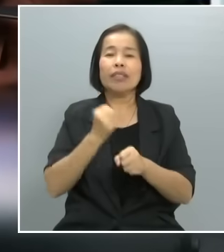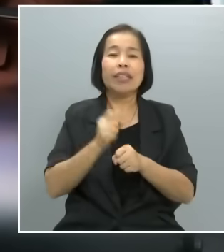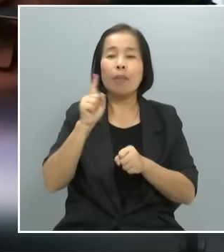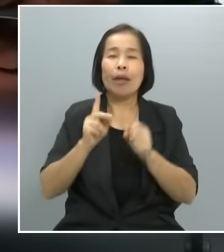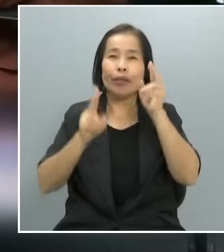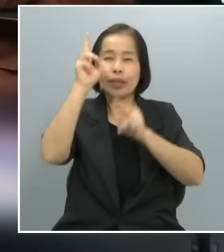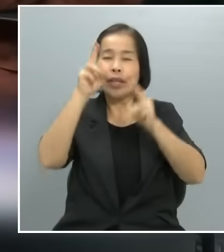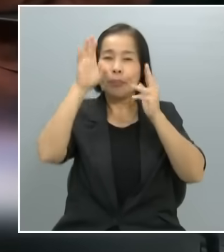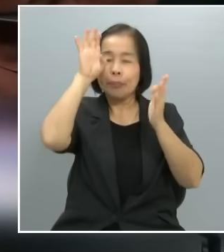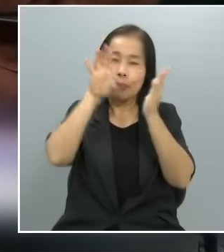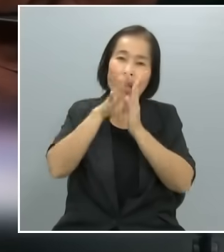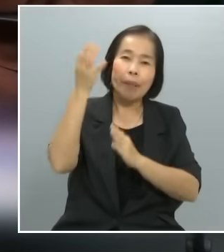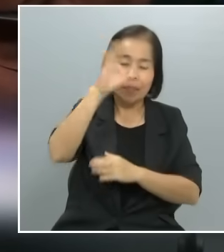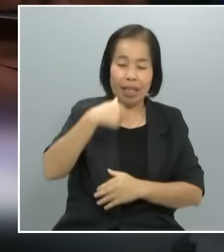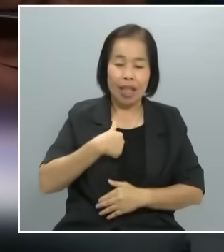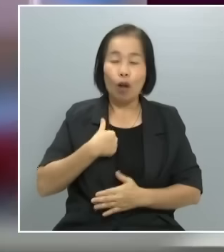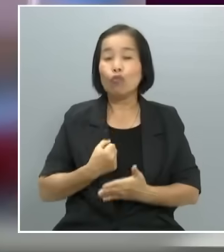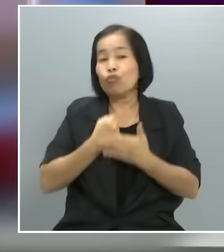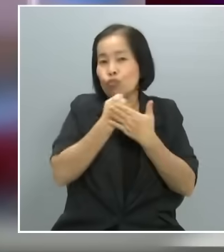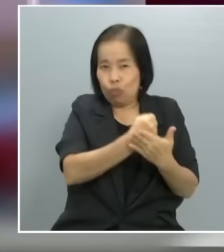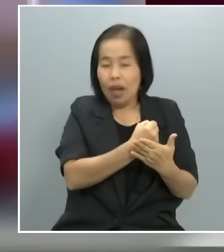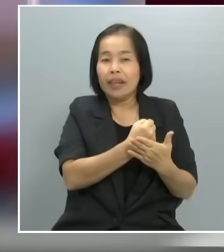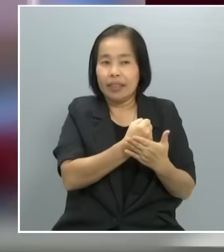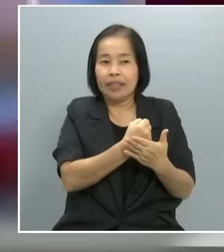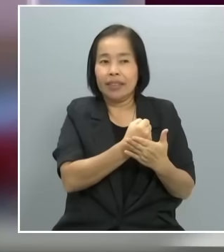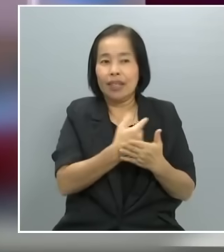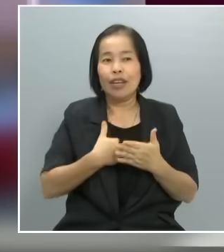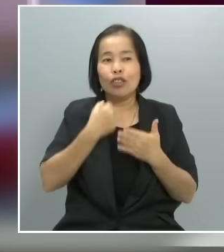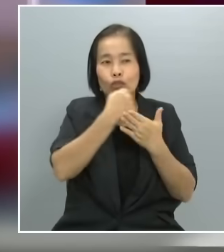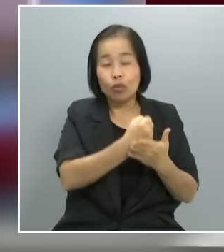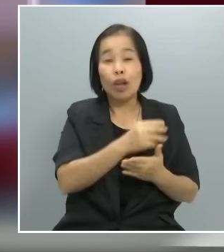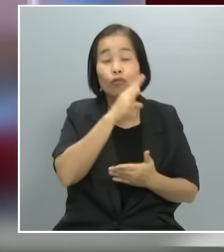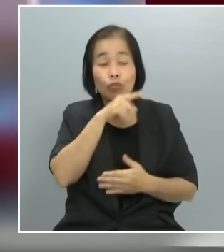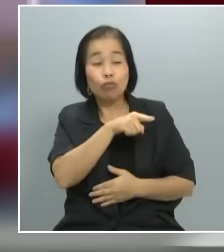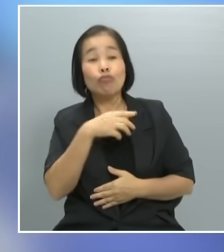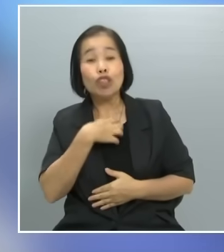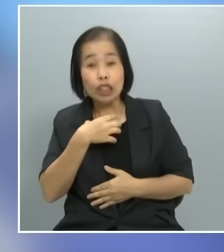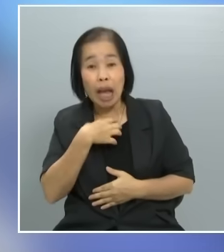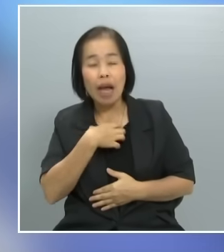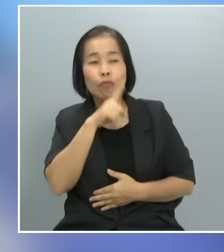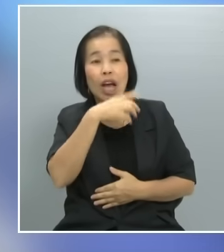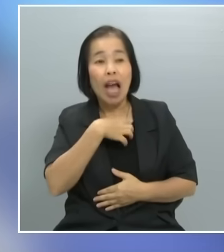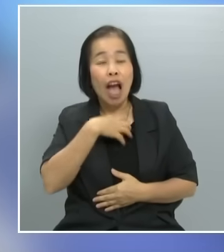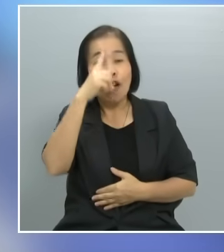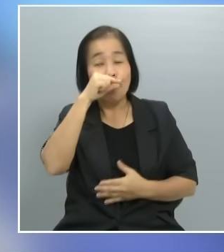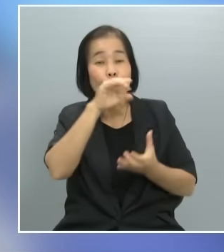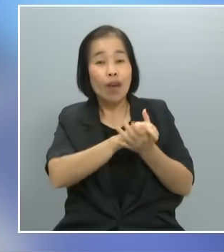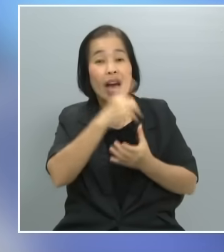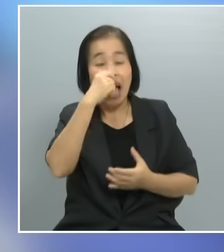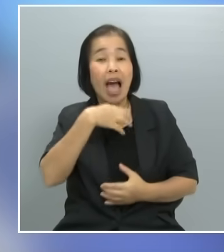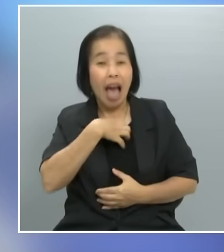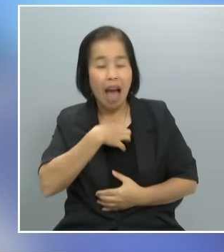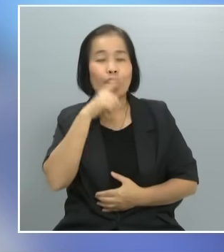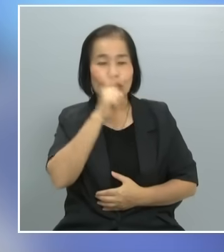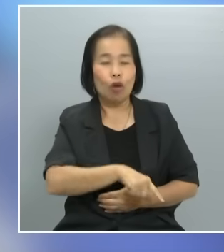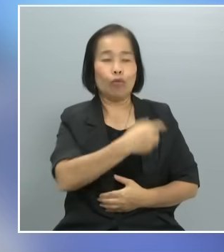เขาเรียกว่าเขาเป็นโค้ชพี่เล็ก ค่ะ นะโค้ชพี่เล็กแบบพี่หมวยอย่างเงี้ยพี่หมวยอยากจะมีสามีขอโทษนะอยากมีสามีฝรั่ง ค่ะ พี่หมวยก็ติดต่